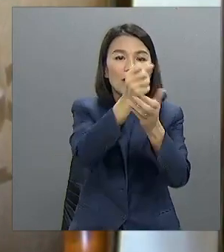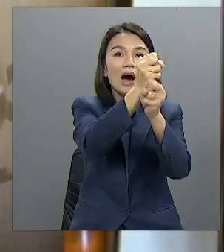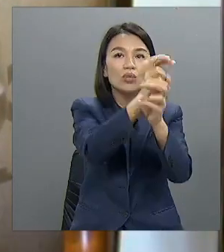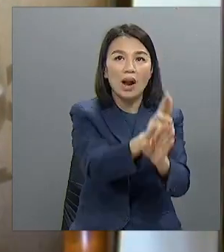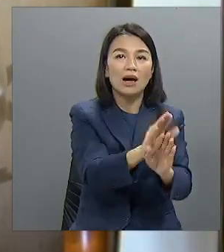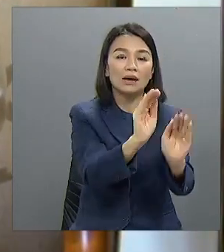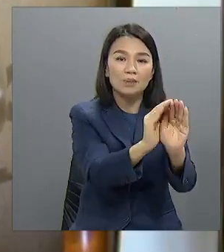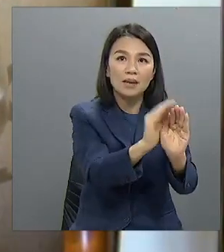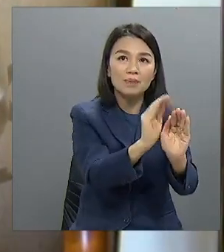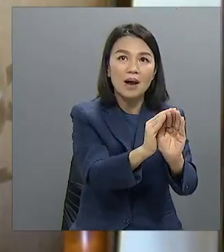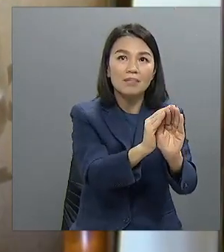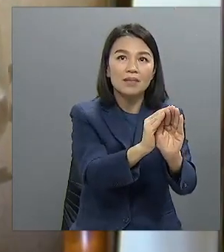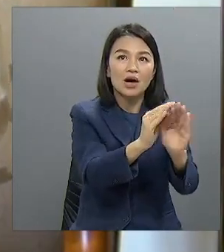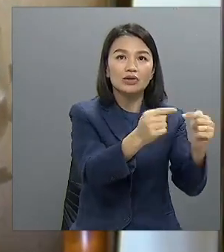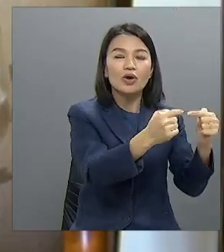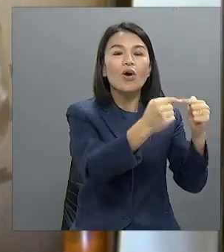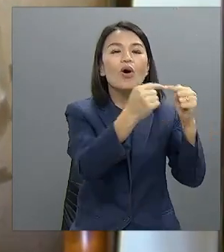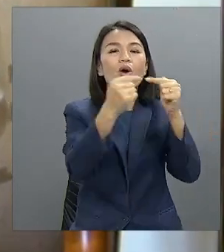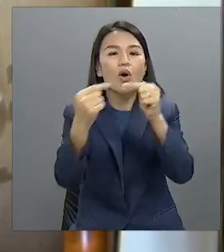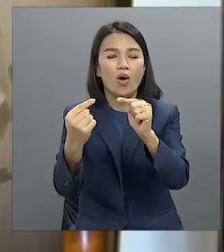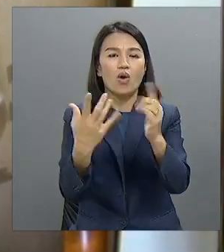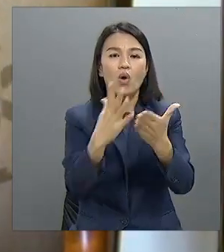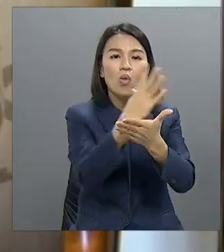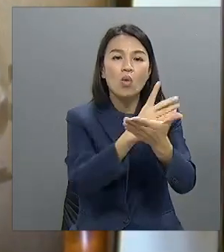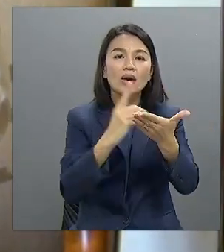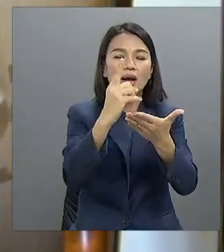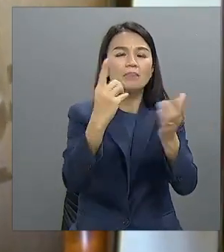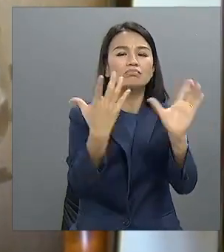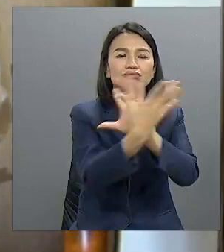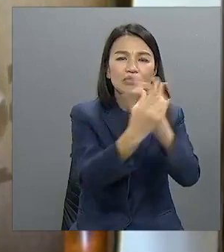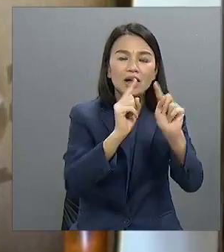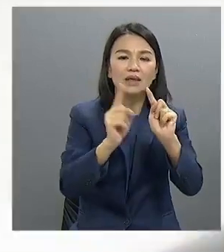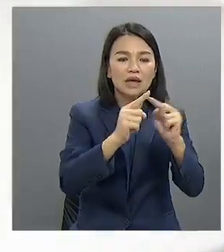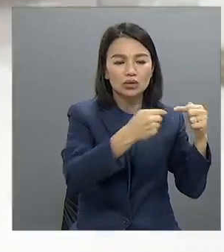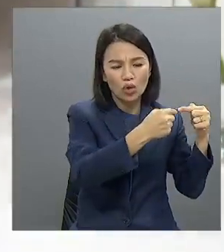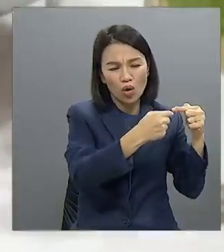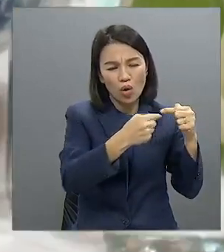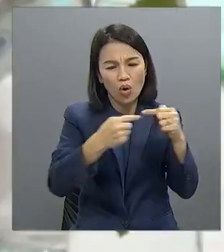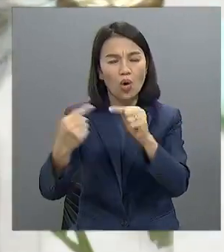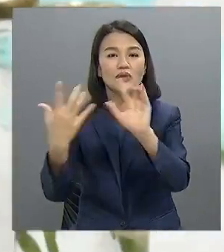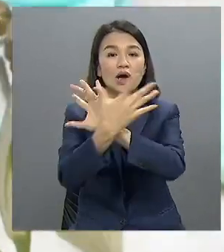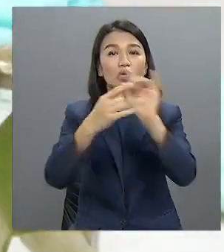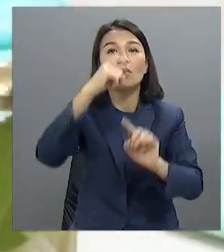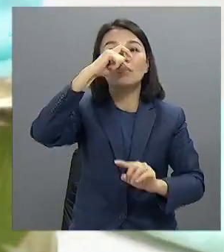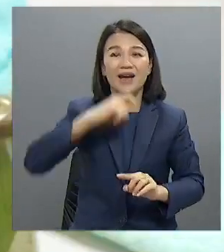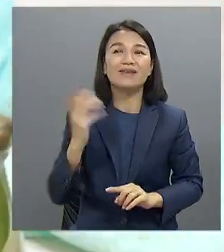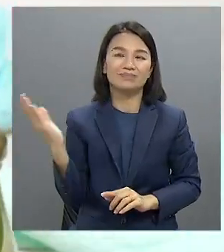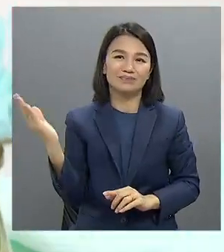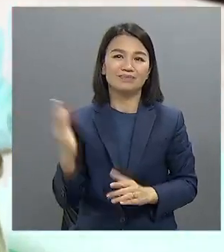ลป์งานศิลปะและวัฒนธรรมไทยเนี้ยให้คงอยู่ในสังคมไทยนี้